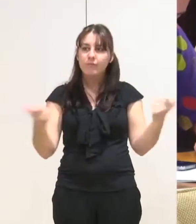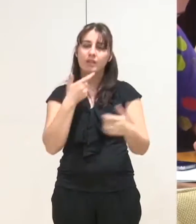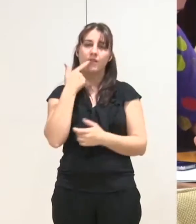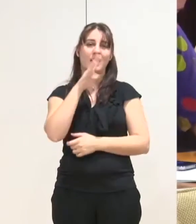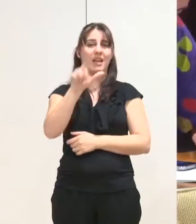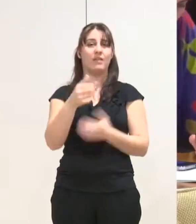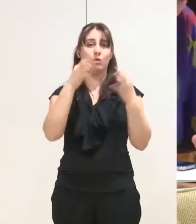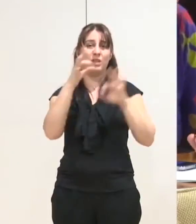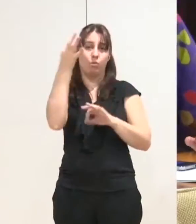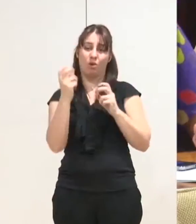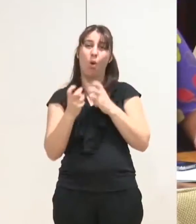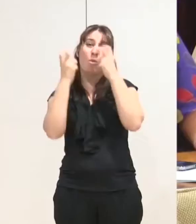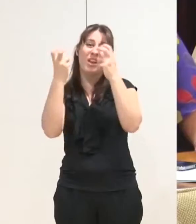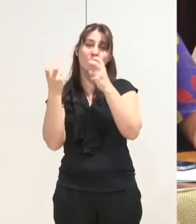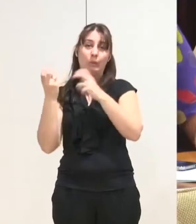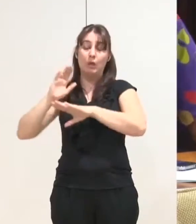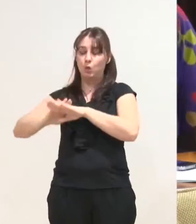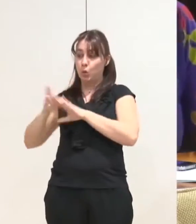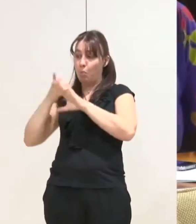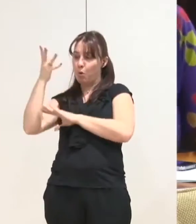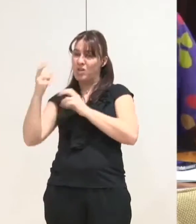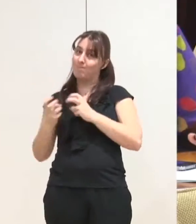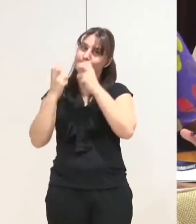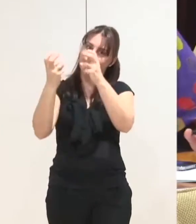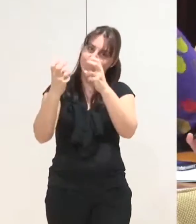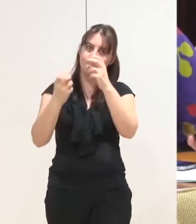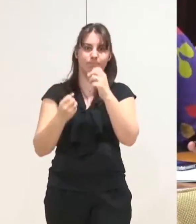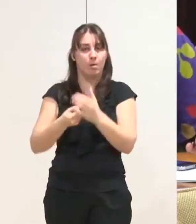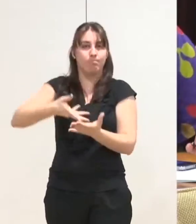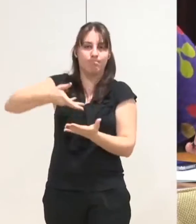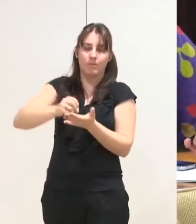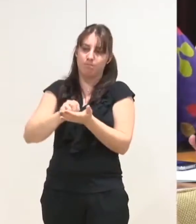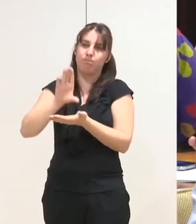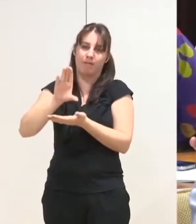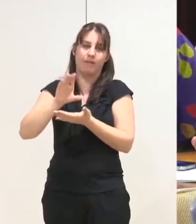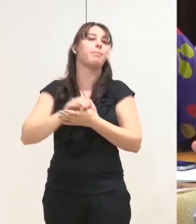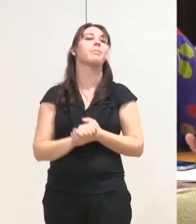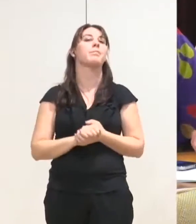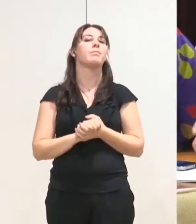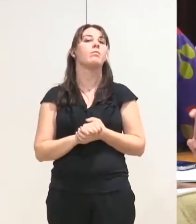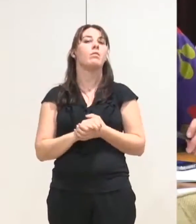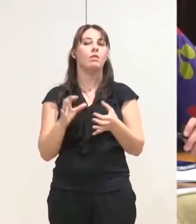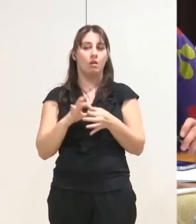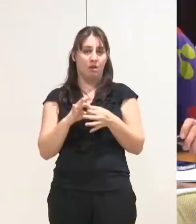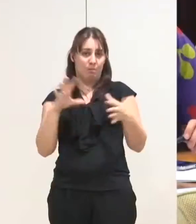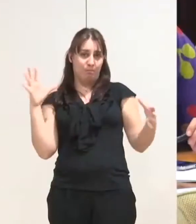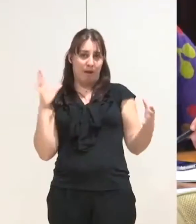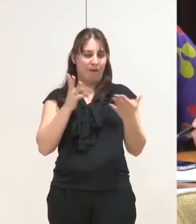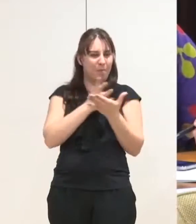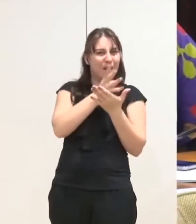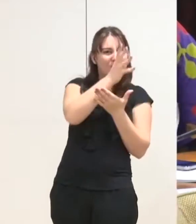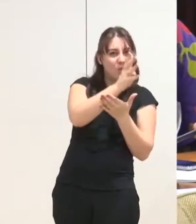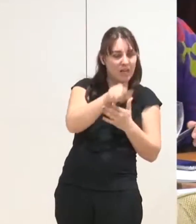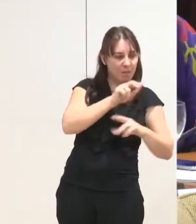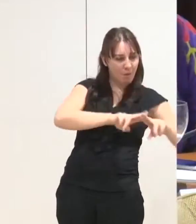10,5% d'augmentation par rapport au projet initial. La différence par rapport au coût prévisionnel